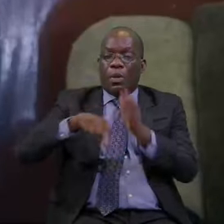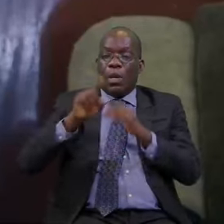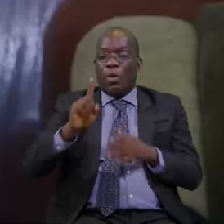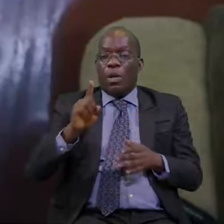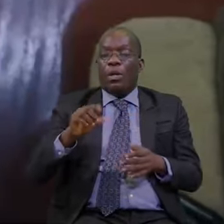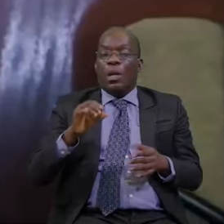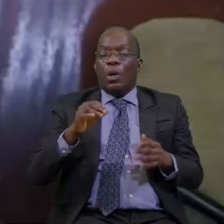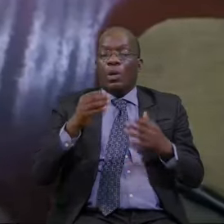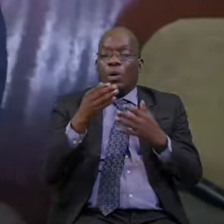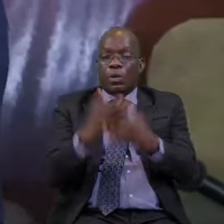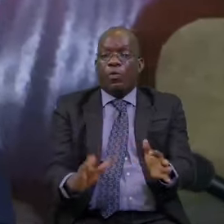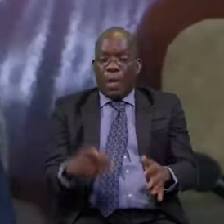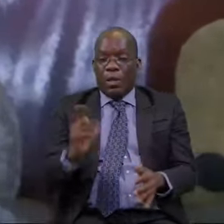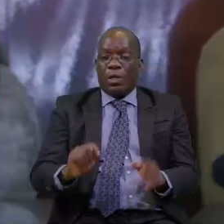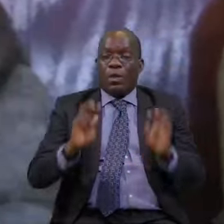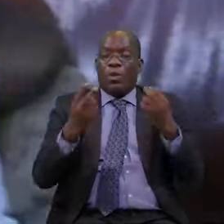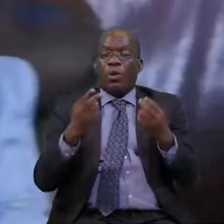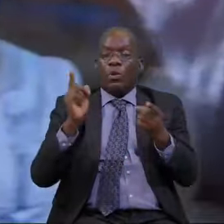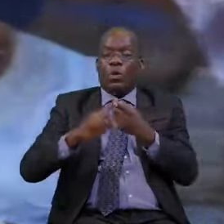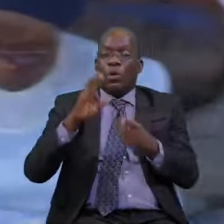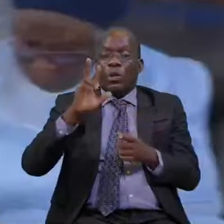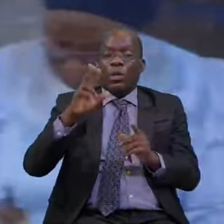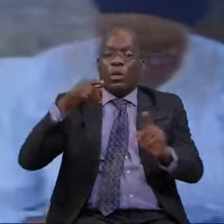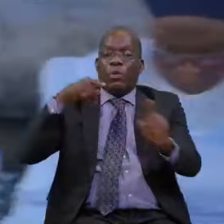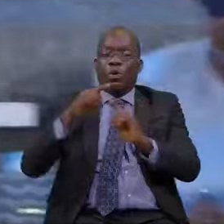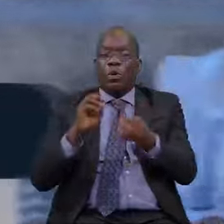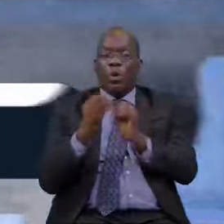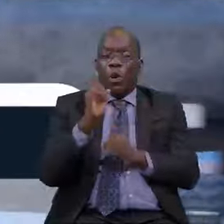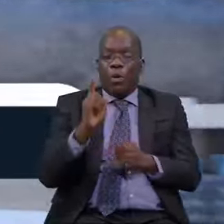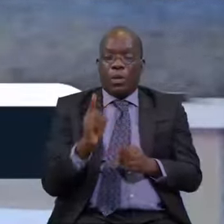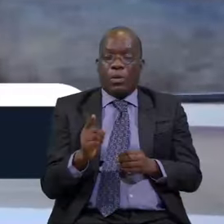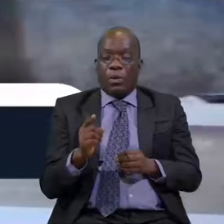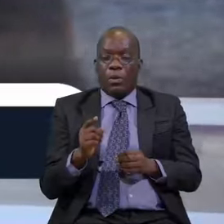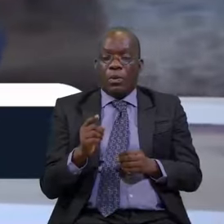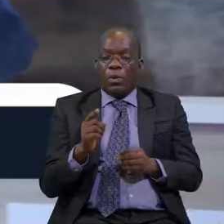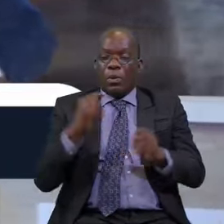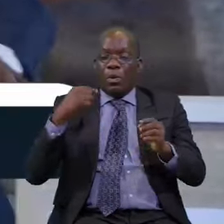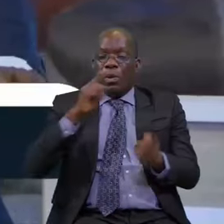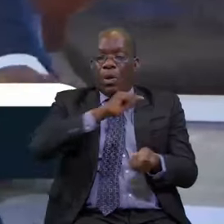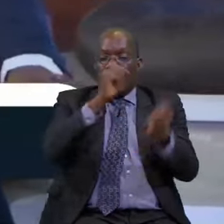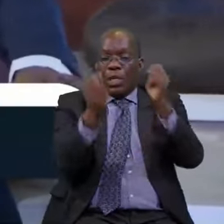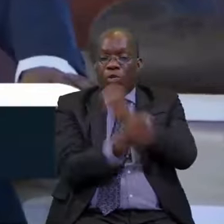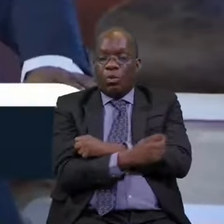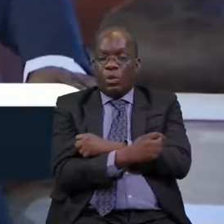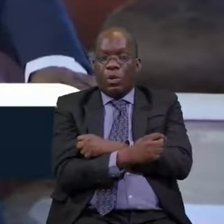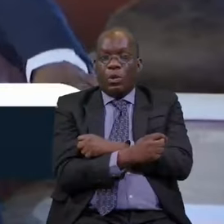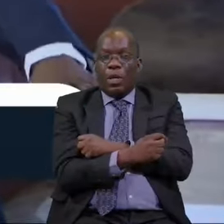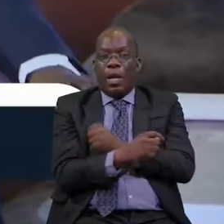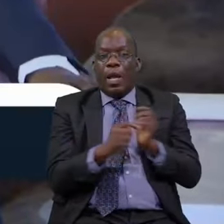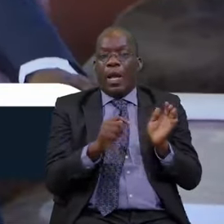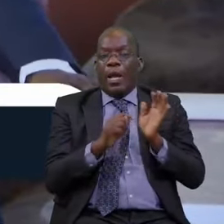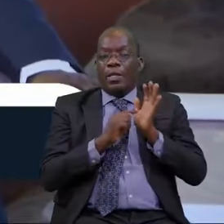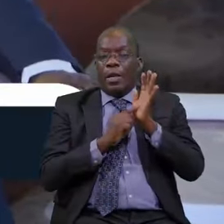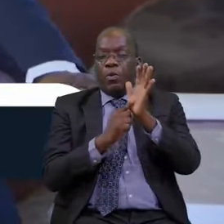message en trois parties. Numéro 1, nous allons parler de le modèle